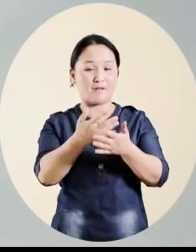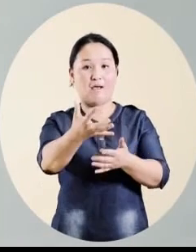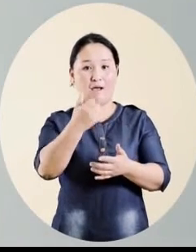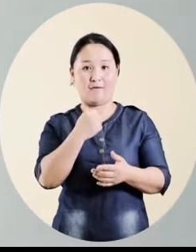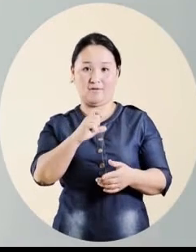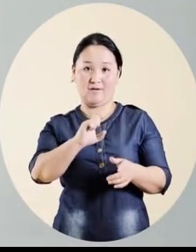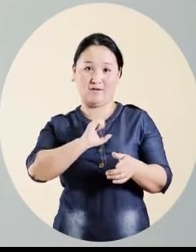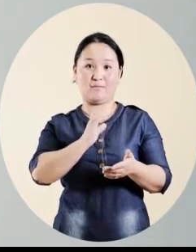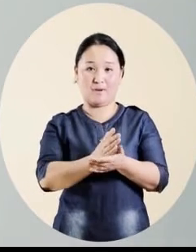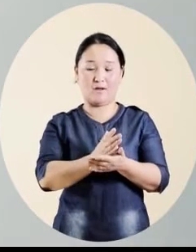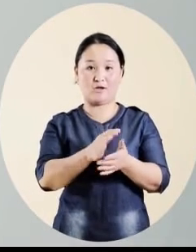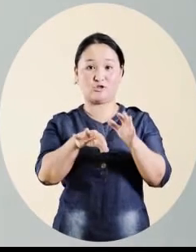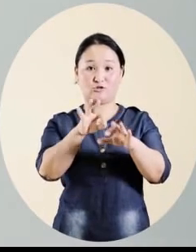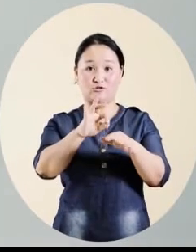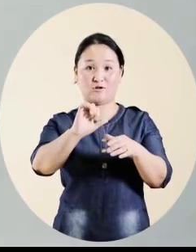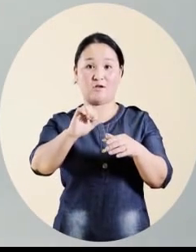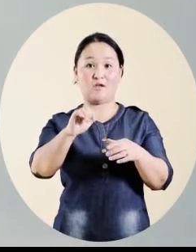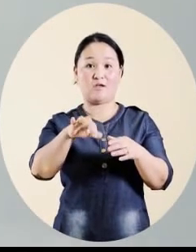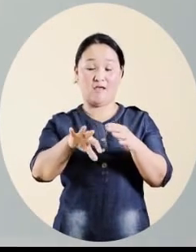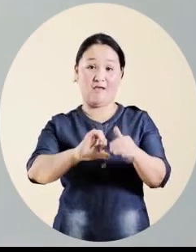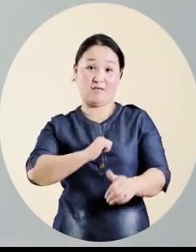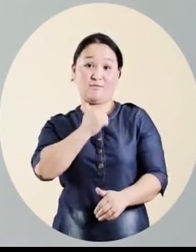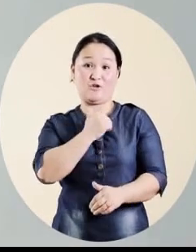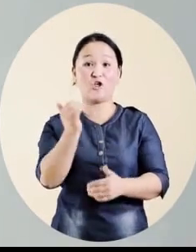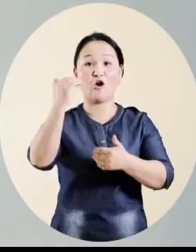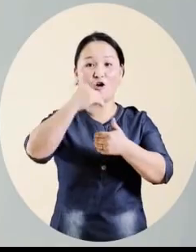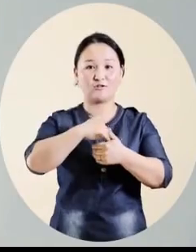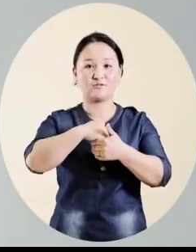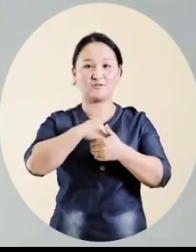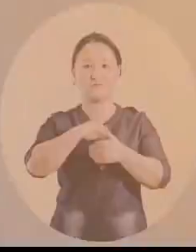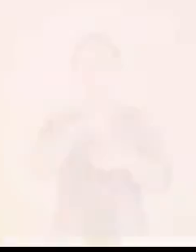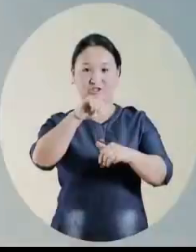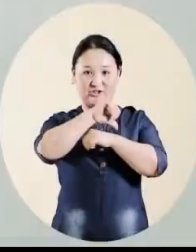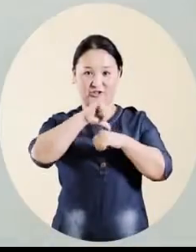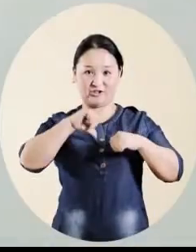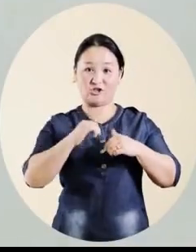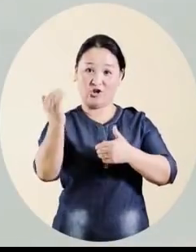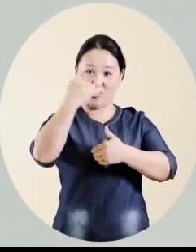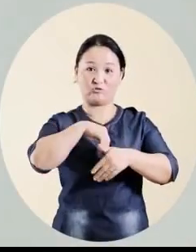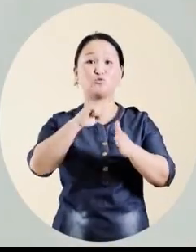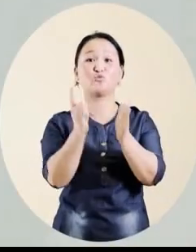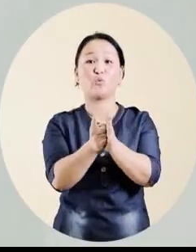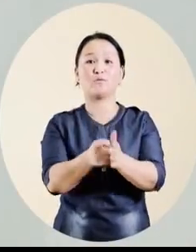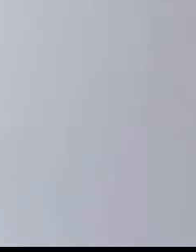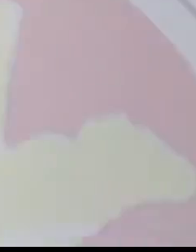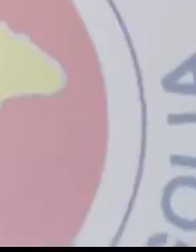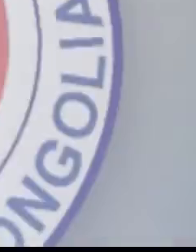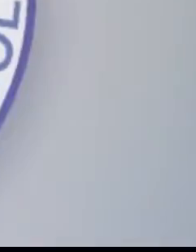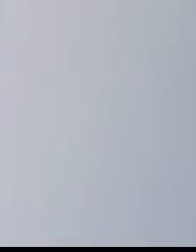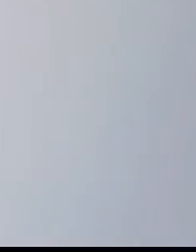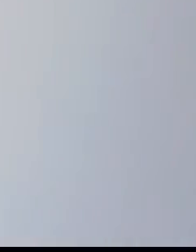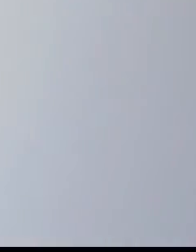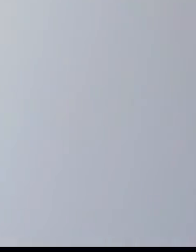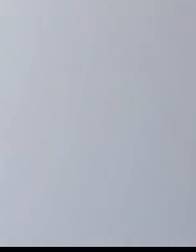нэг саналийн хуудас авах боломжтой. Сонгогч та сонгуульдаа идэвхтэй оролцоорой. Иргэн таны оролцоо чухал.